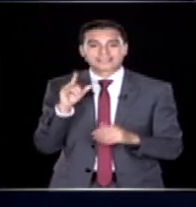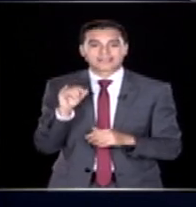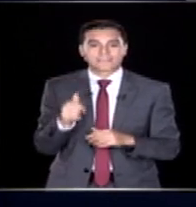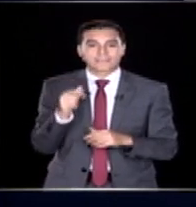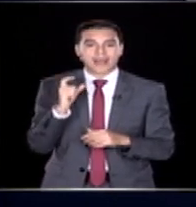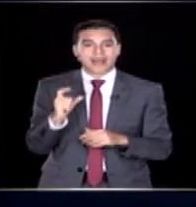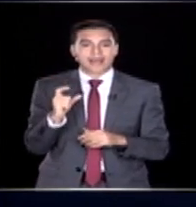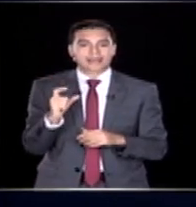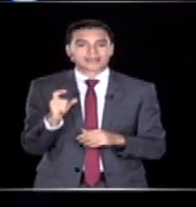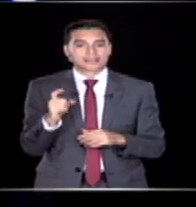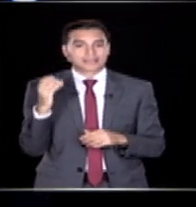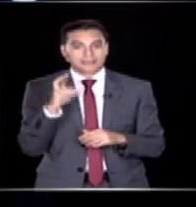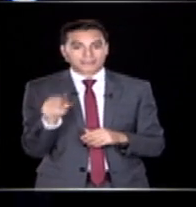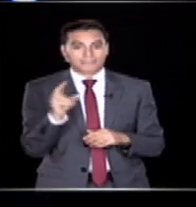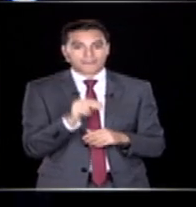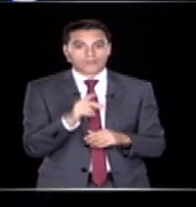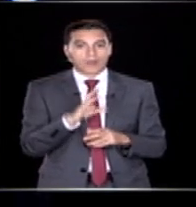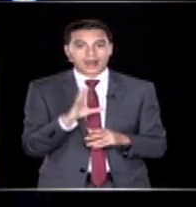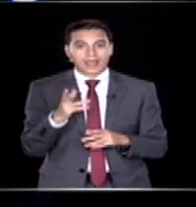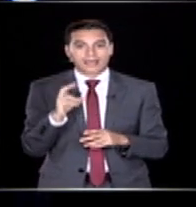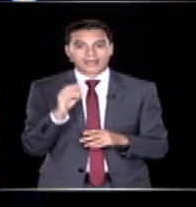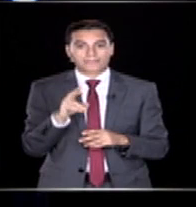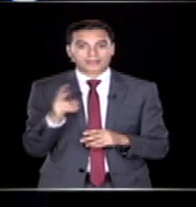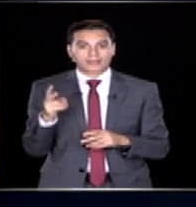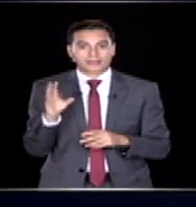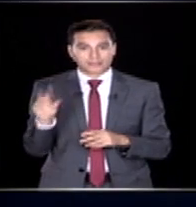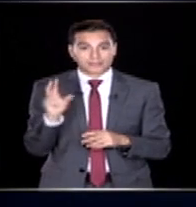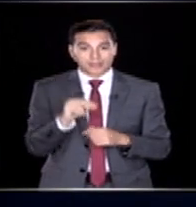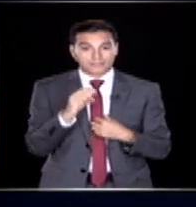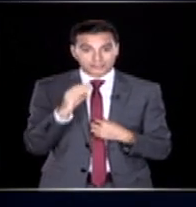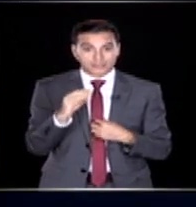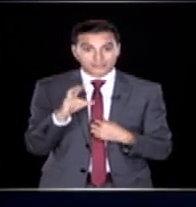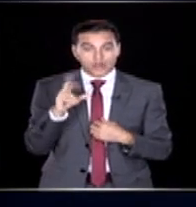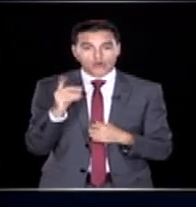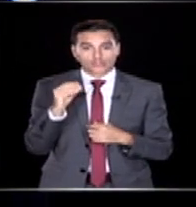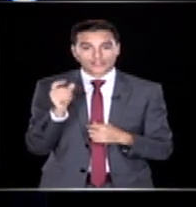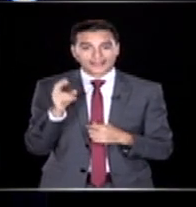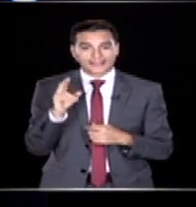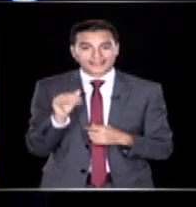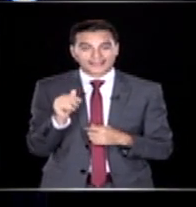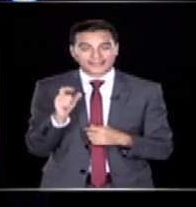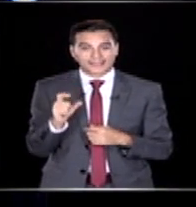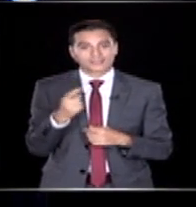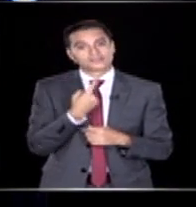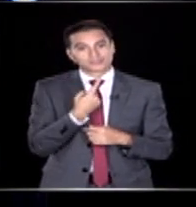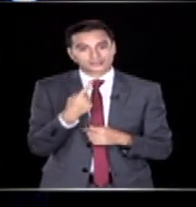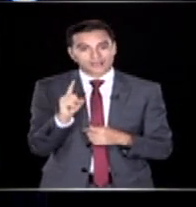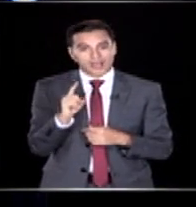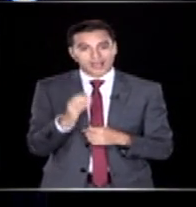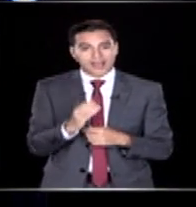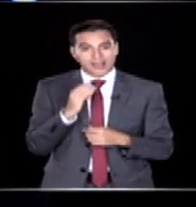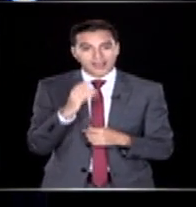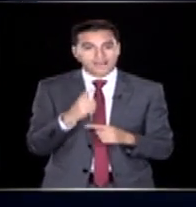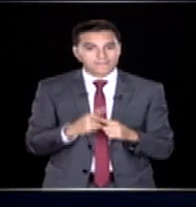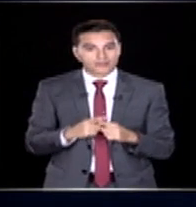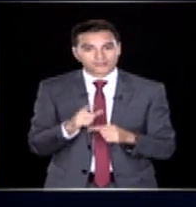خلاص. هي نفس إجابتك ولا كان عندك إجابة تانية؟ لا، هي نفس إجابتي. الأرجنتين توارد خواطر. أيوة، إجابة صحيحة